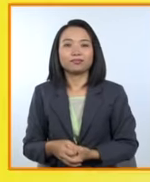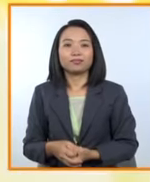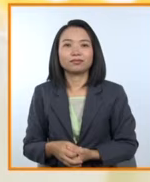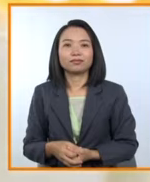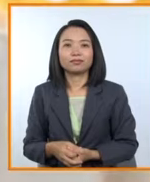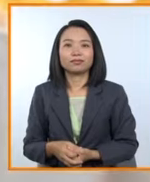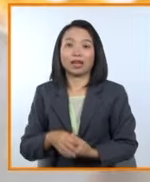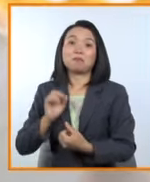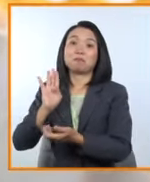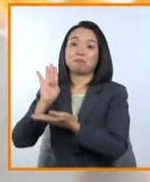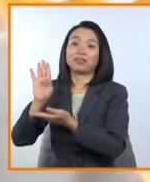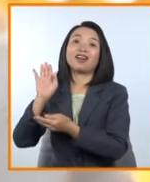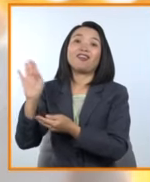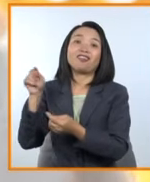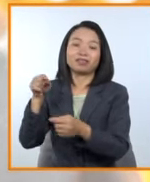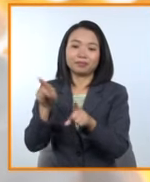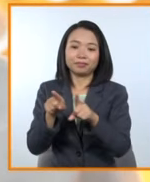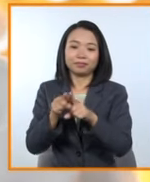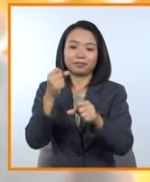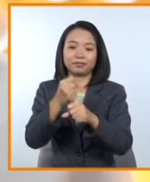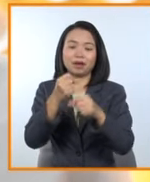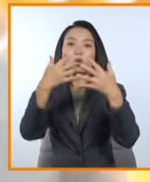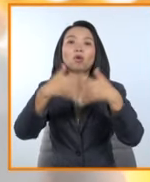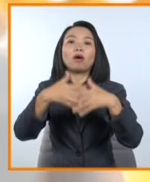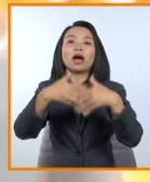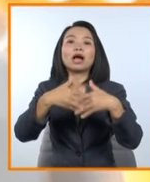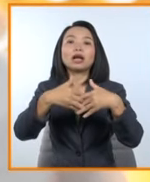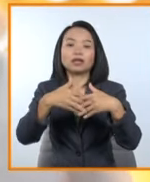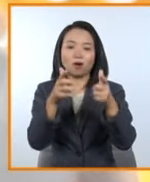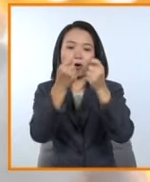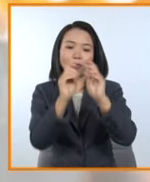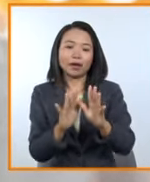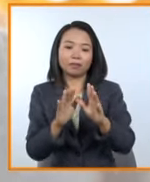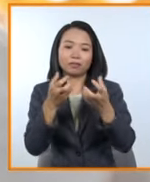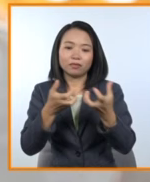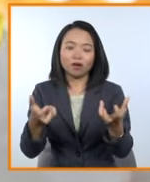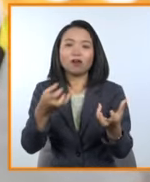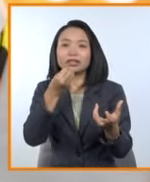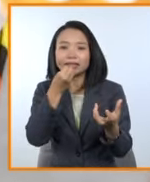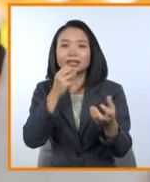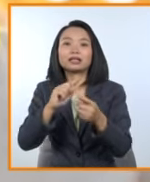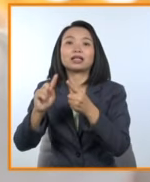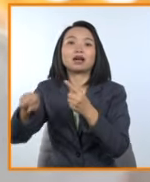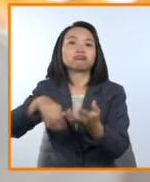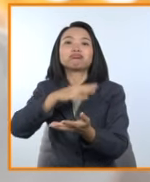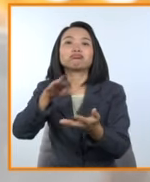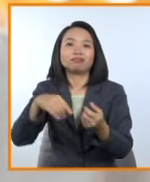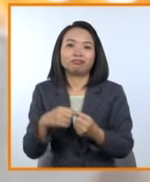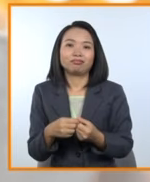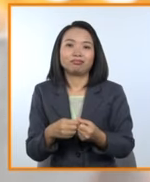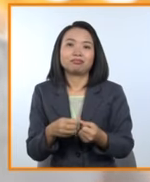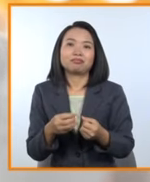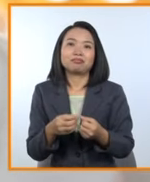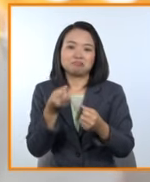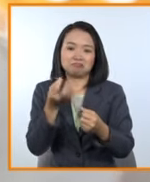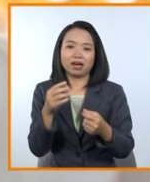บริษัทของเราอะนะคะก็เป็นโรงงานนะคะผู้ผลิตเกี่ยวกับพวกแพคเกจจิ้งนะคะสำหรับอาหารแล้วก็เบเกอรี่ก็คือเน้นส่วนใหญ่ก็เป็นพวกถาดฟ